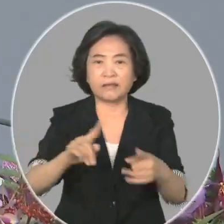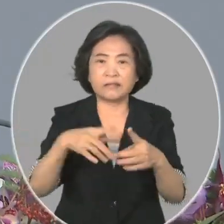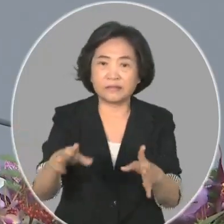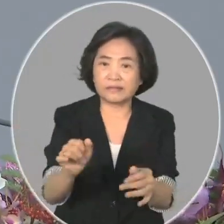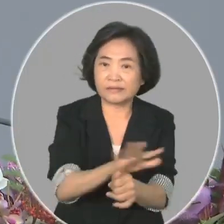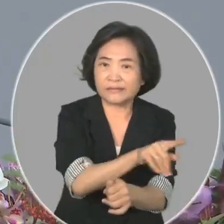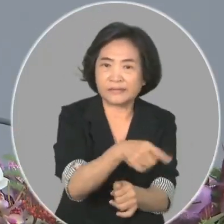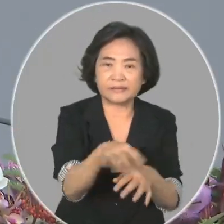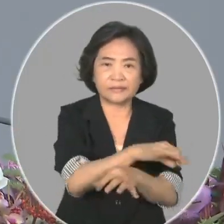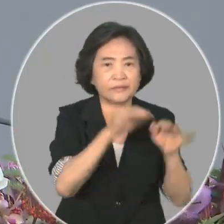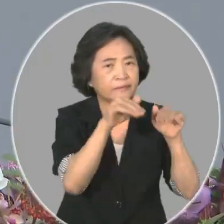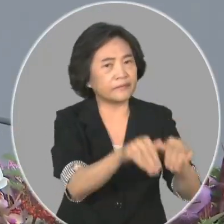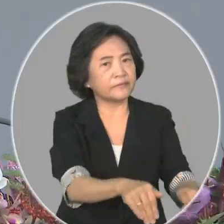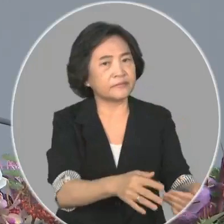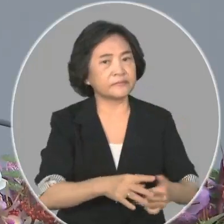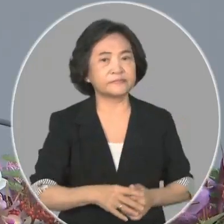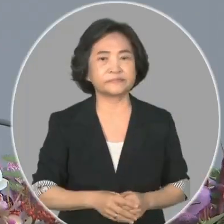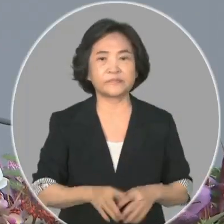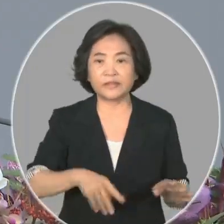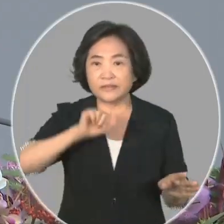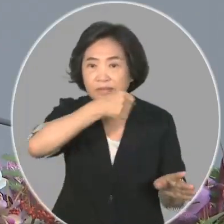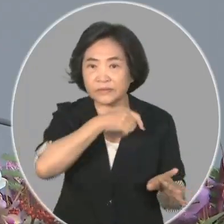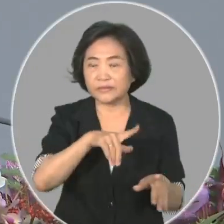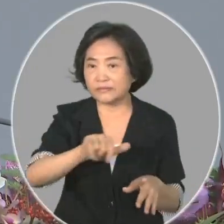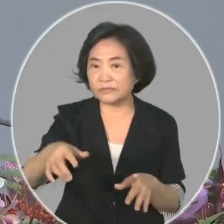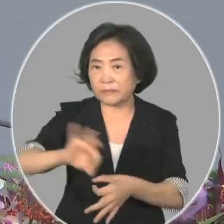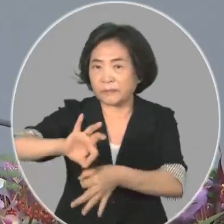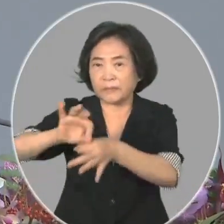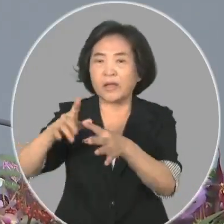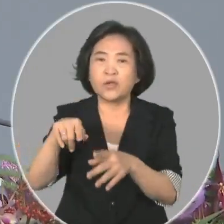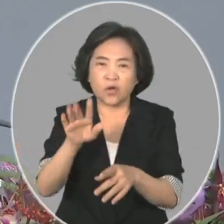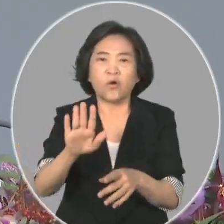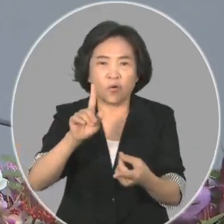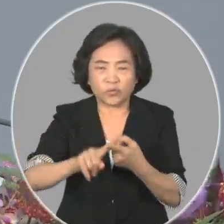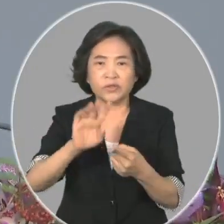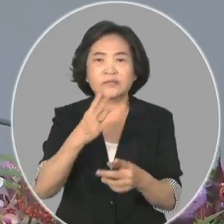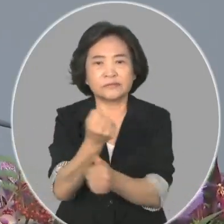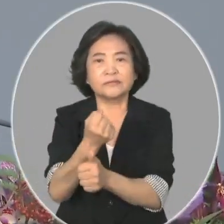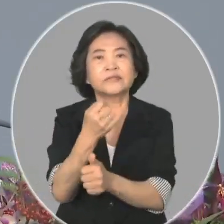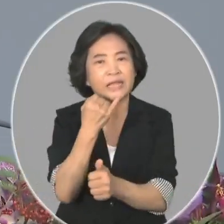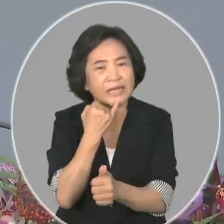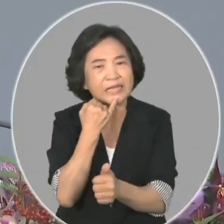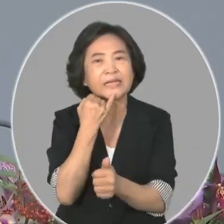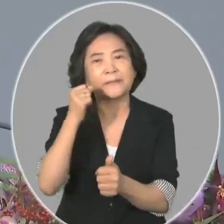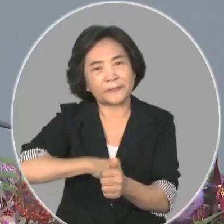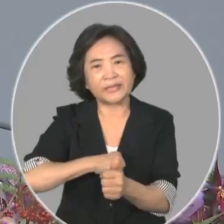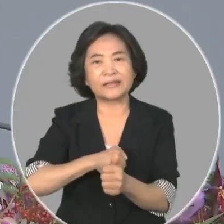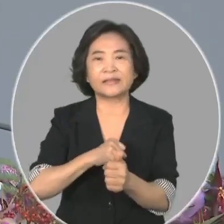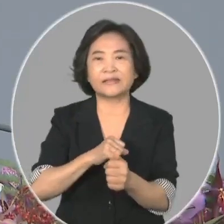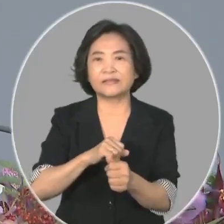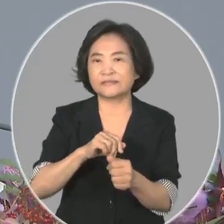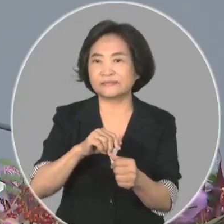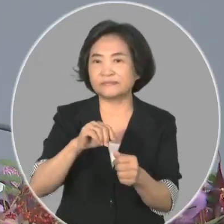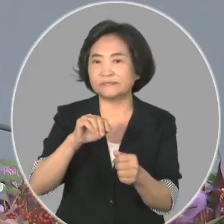的经济衰退。台湾的通膨虽然还在可以控制的范围，但是